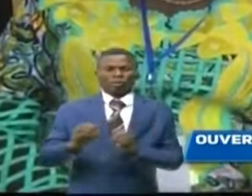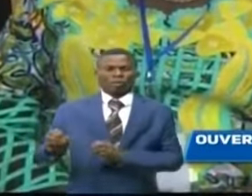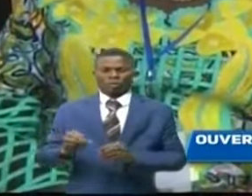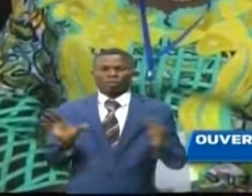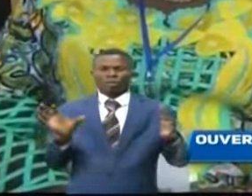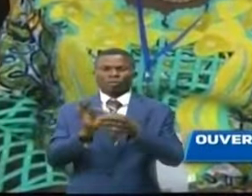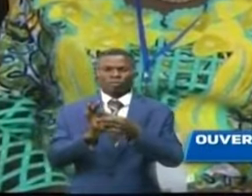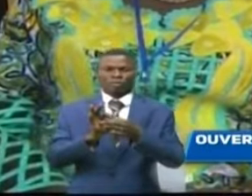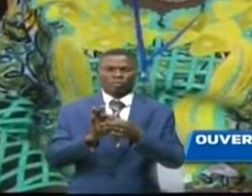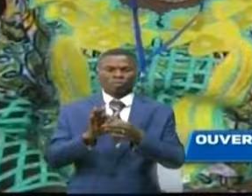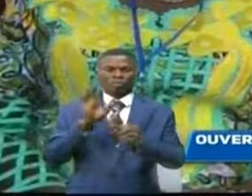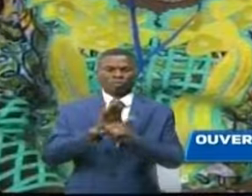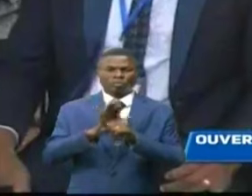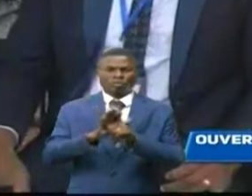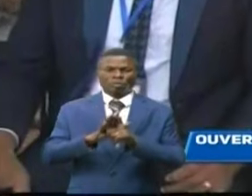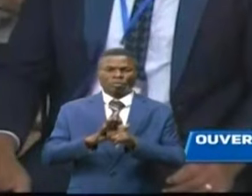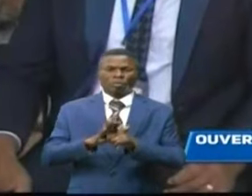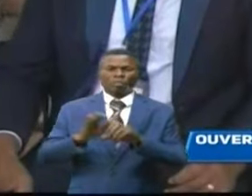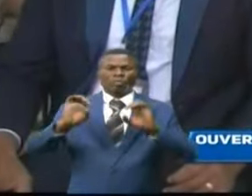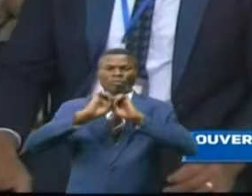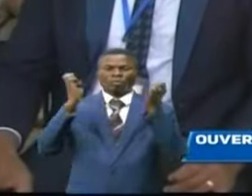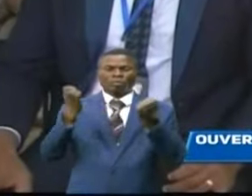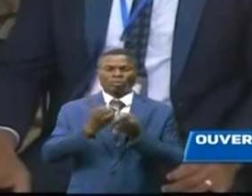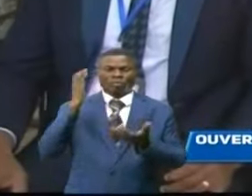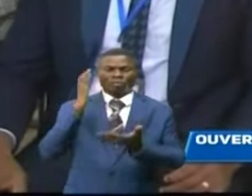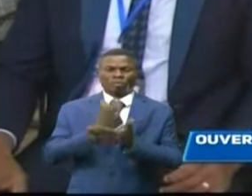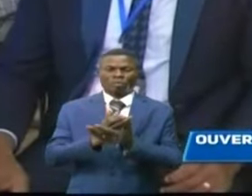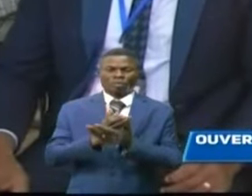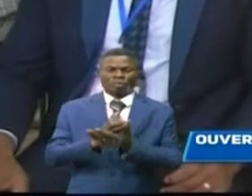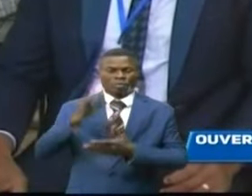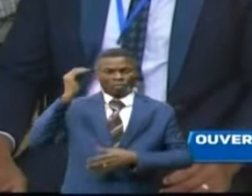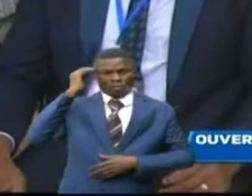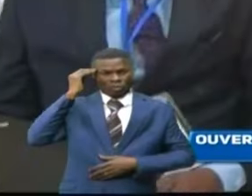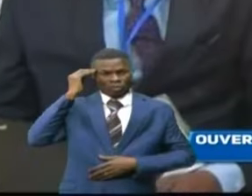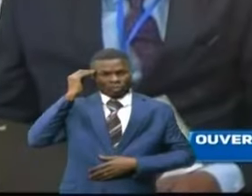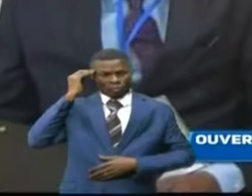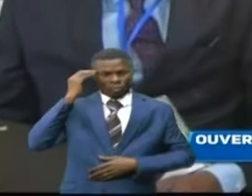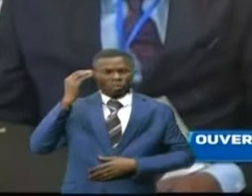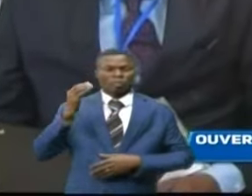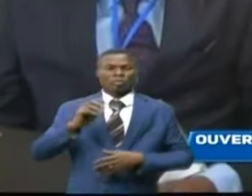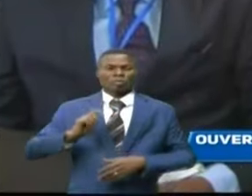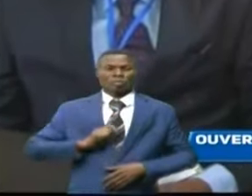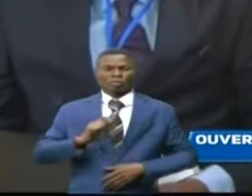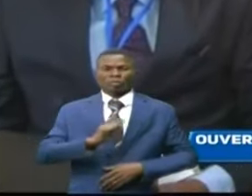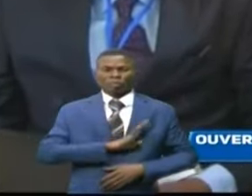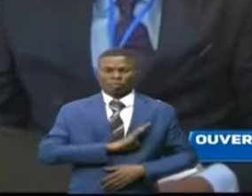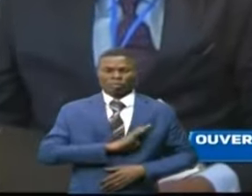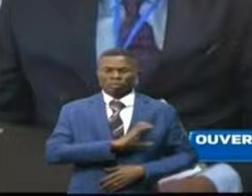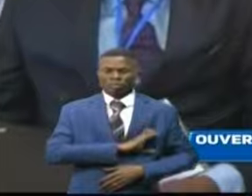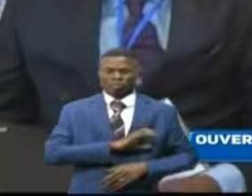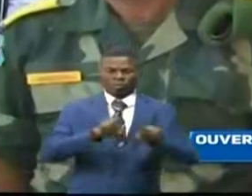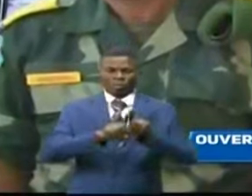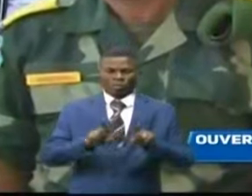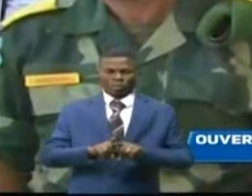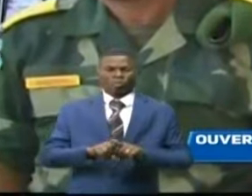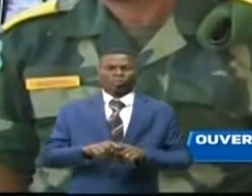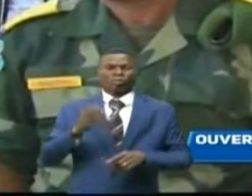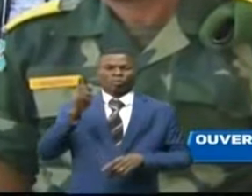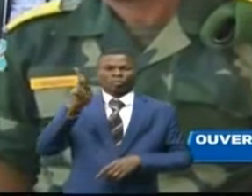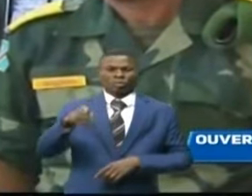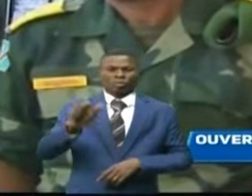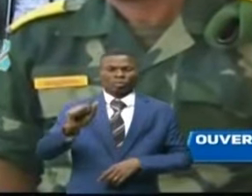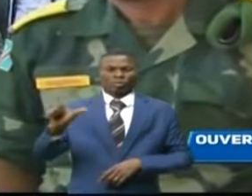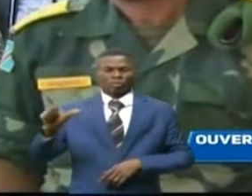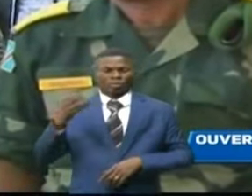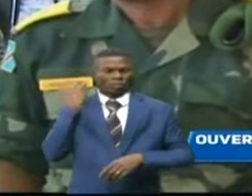coalition inter-entreprise de lutte contre le VIH-Sida, la tuberculose et le paludisme, CLS en sigle.